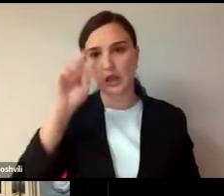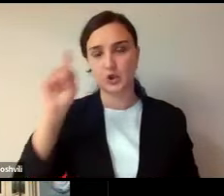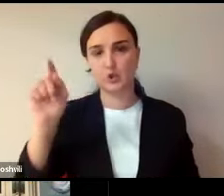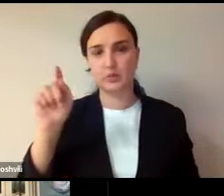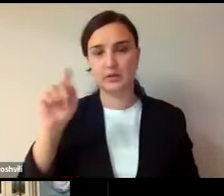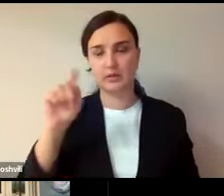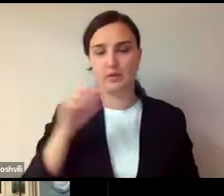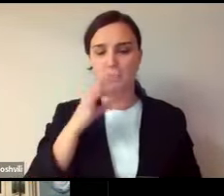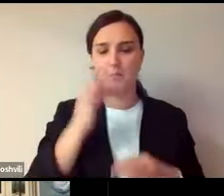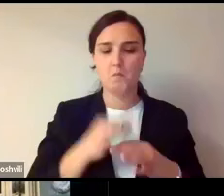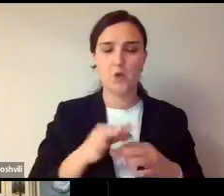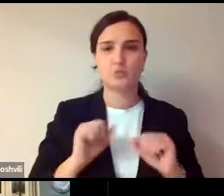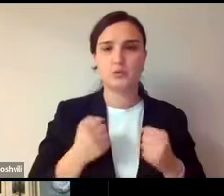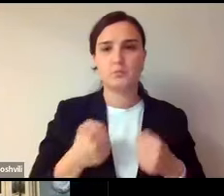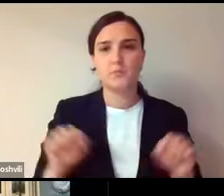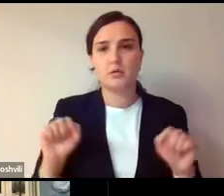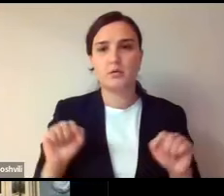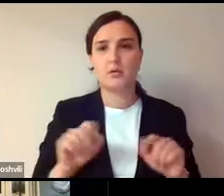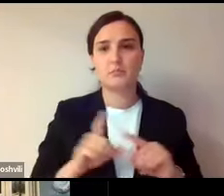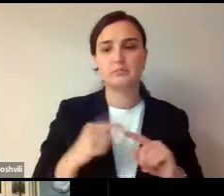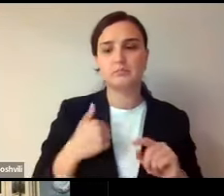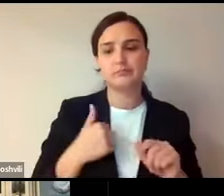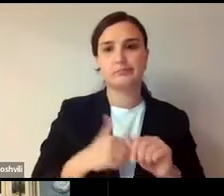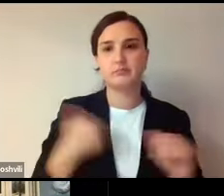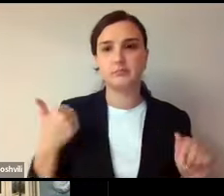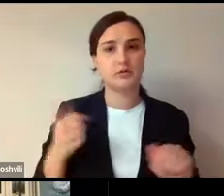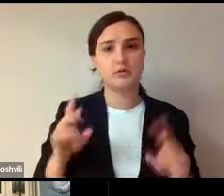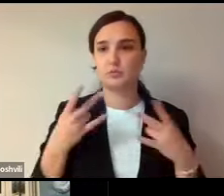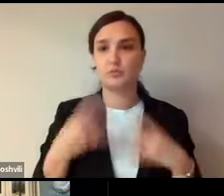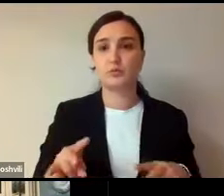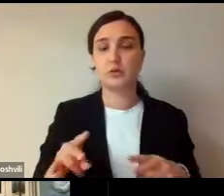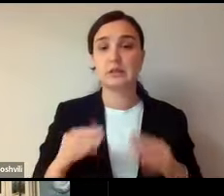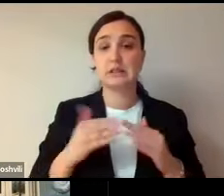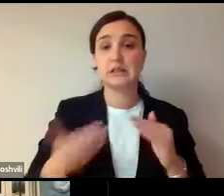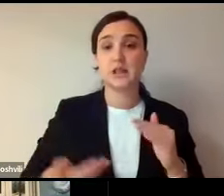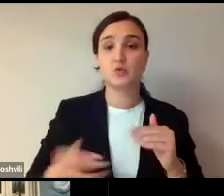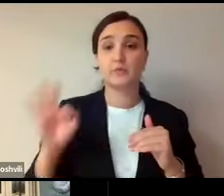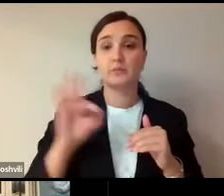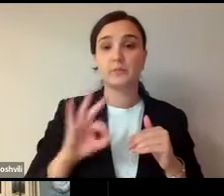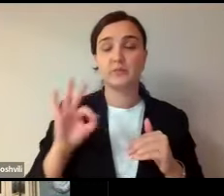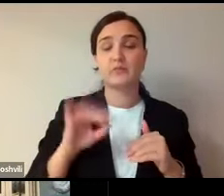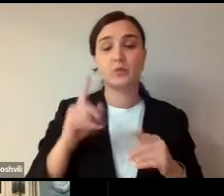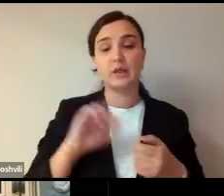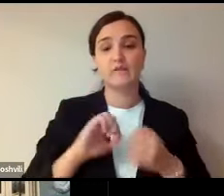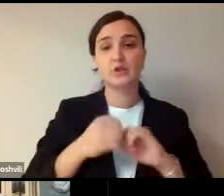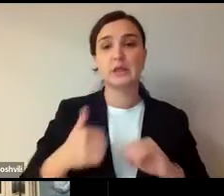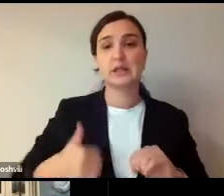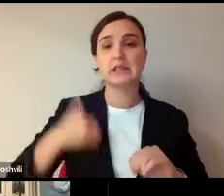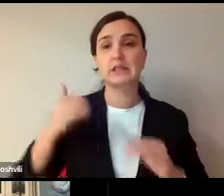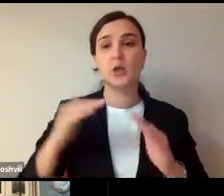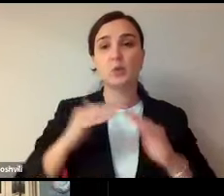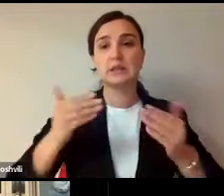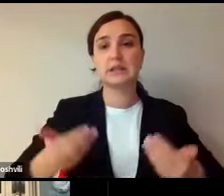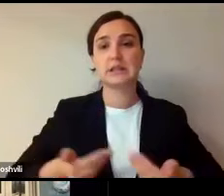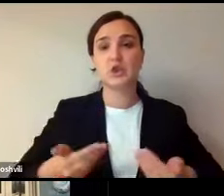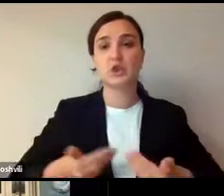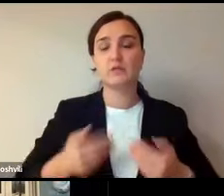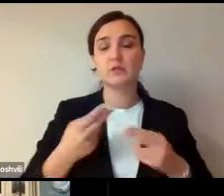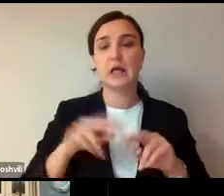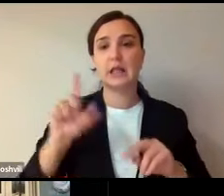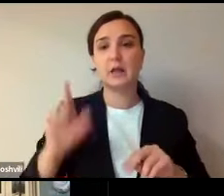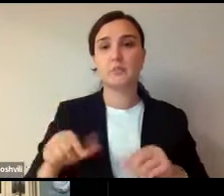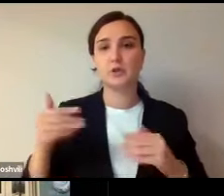იცილებს პასუხისგებლობას საცხოვრისთან მიმართებაში, იმიტომ რომ ჩვენ უნდა გვახსოვდეს, რომ ღირსეული საცხოვრისი ეს არის ადამიანის